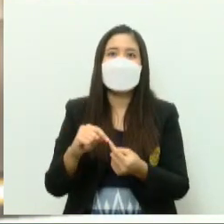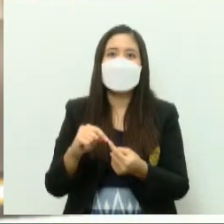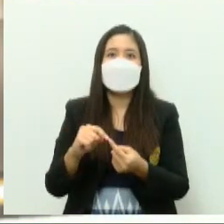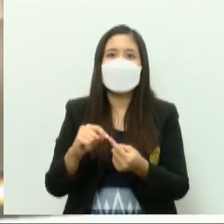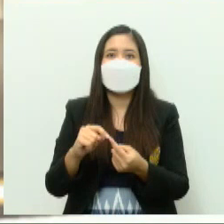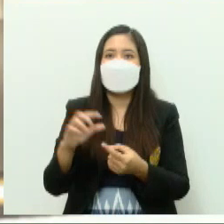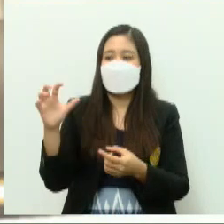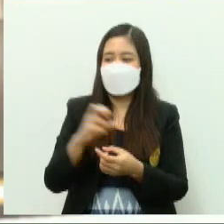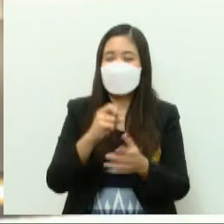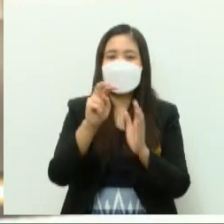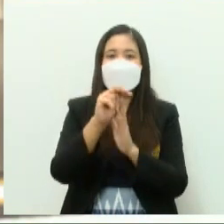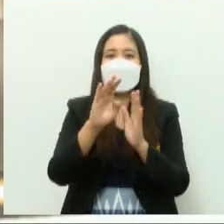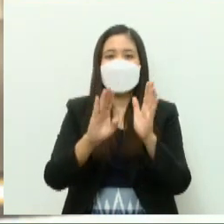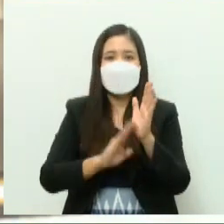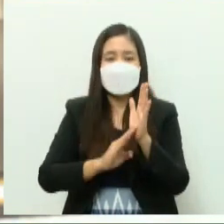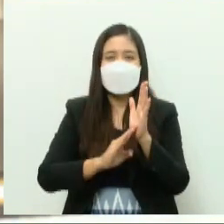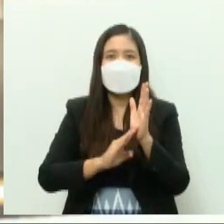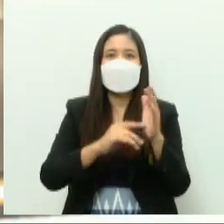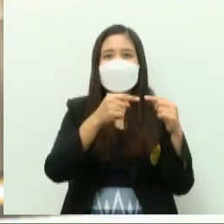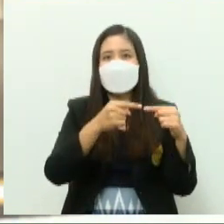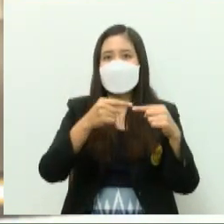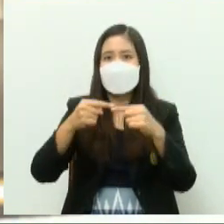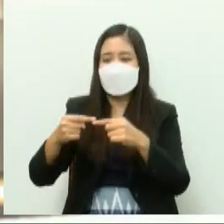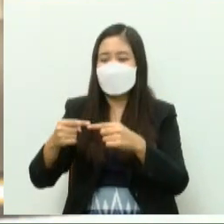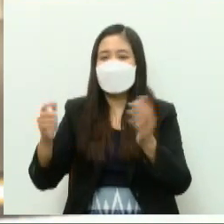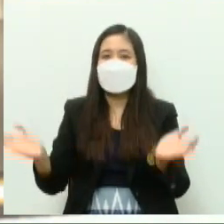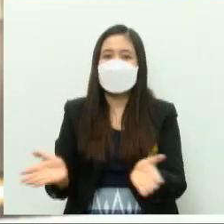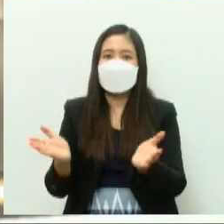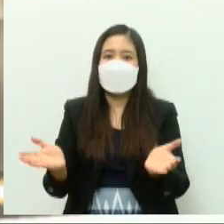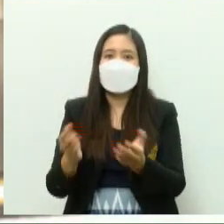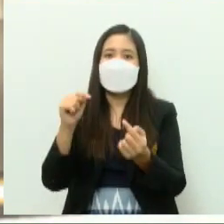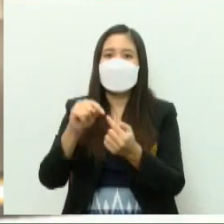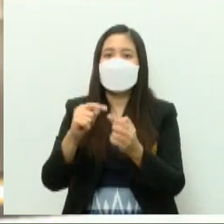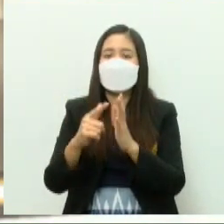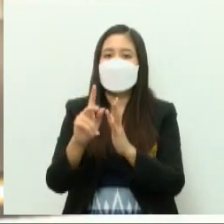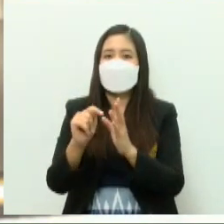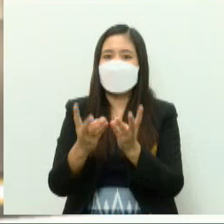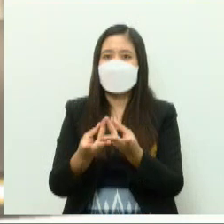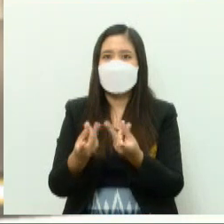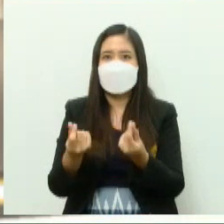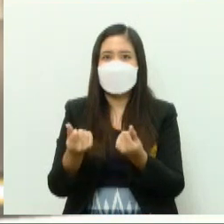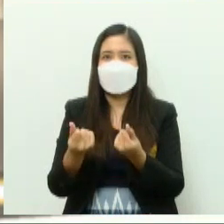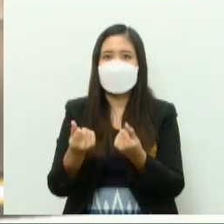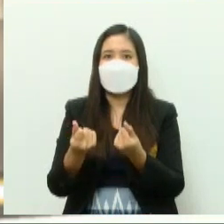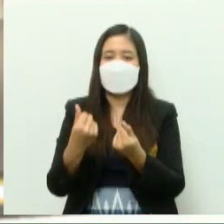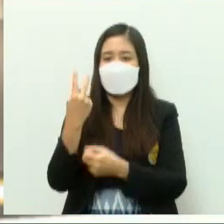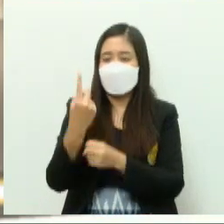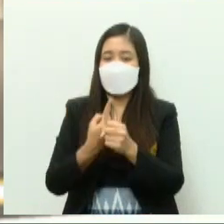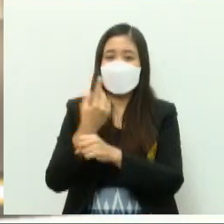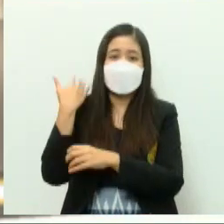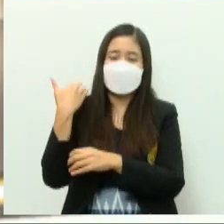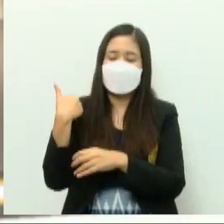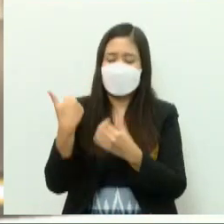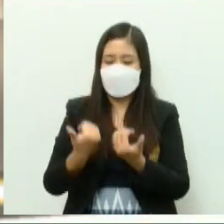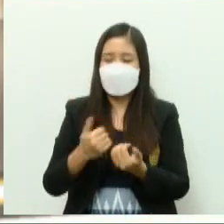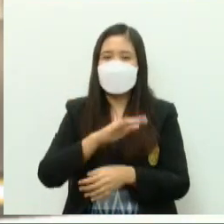ำนโยบายจุดเน้นสู่การขับเคลื่อนในระดับเขตพื้นที่การศึกษาใน2ปีที่ผ่านมาพวกเราต้องย